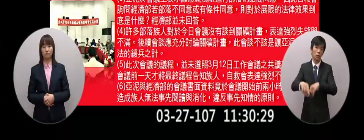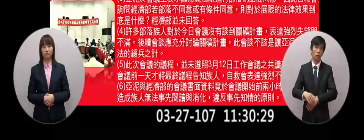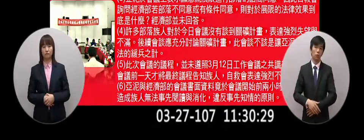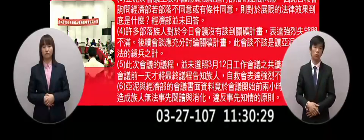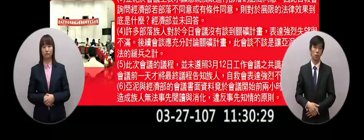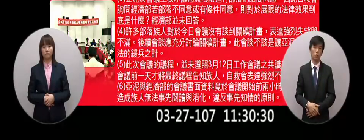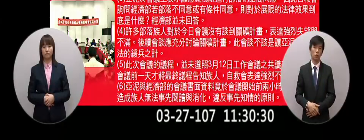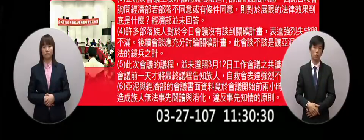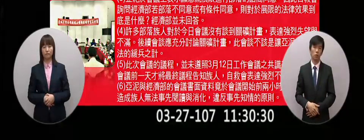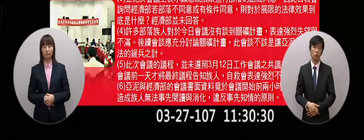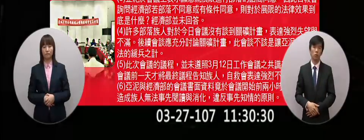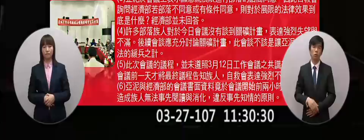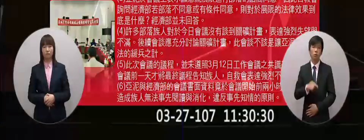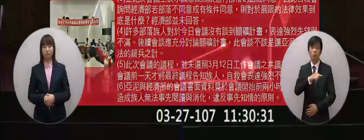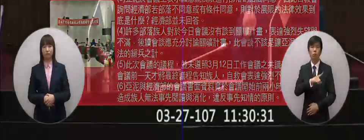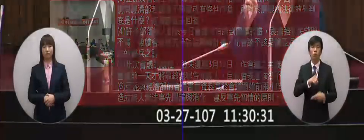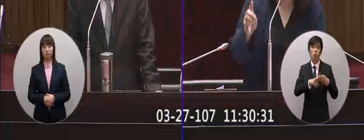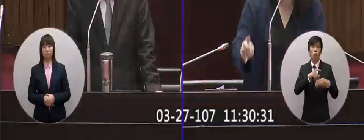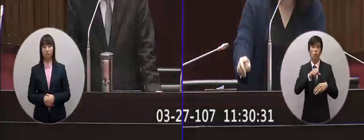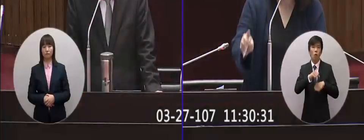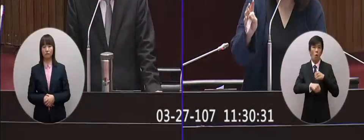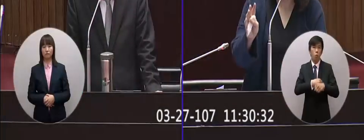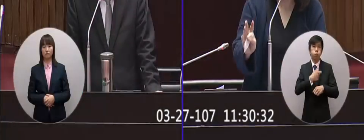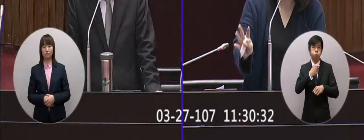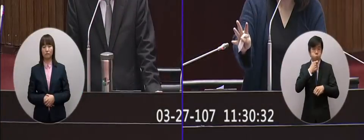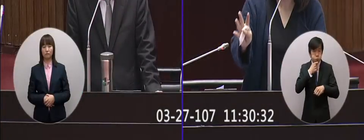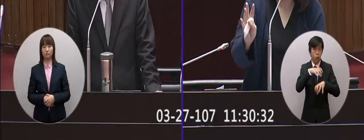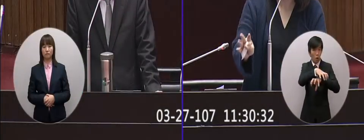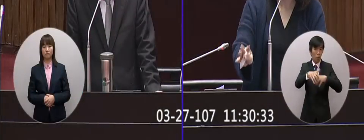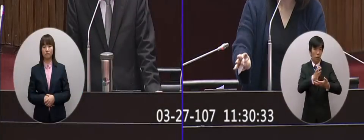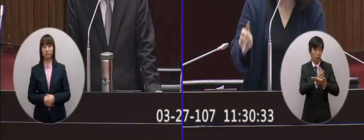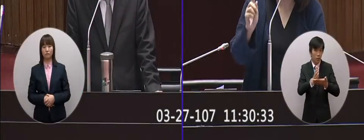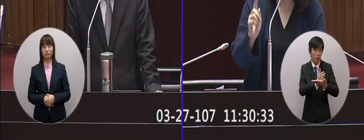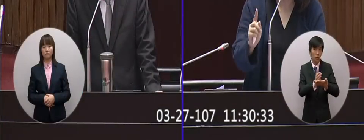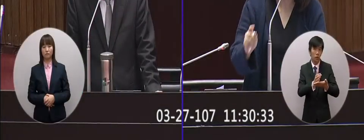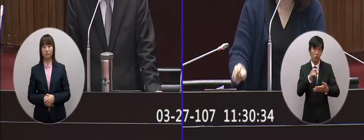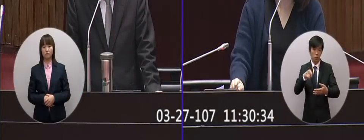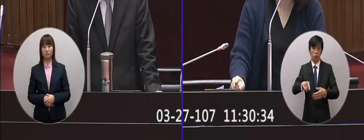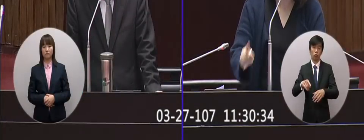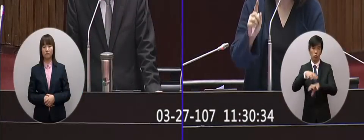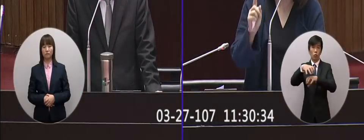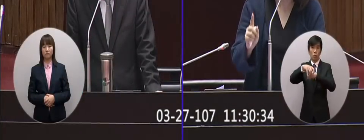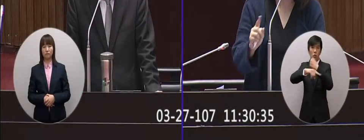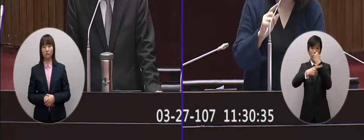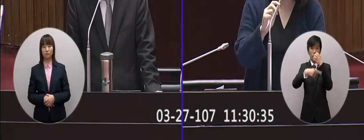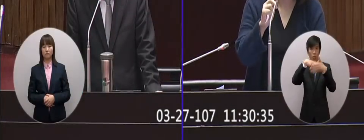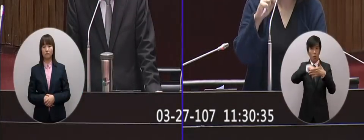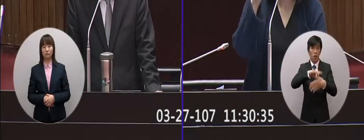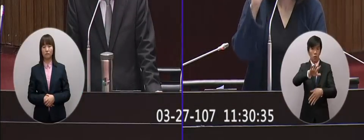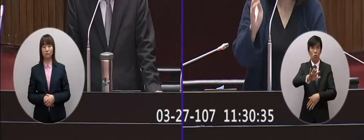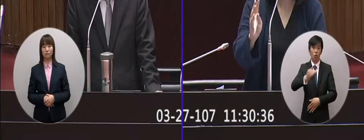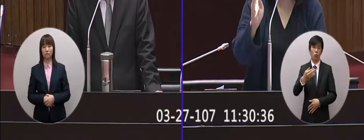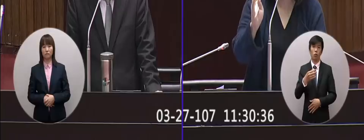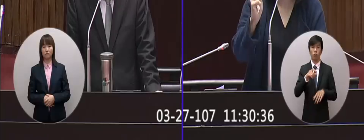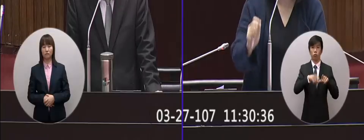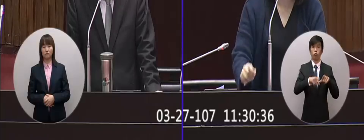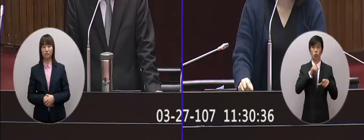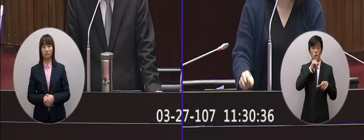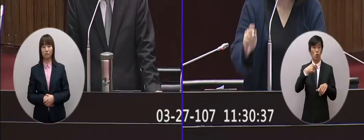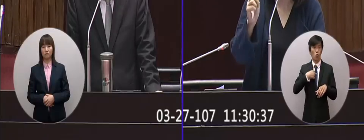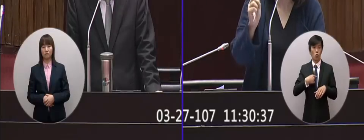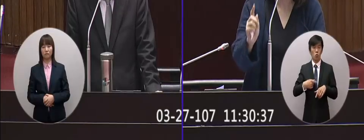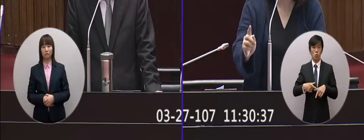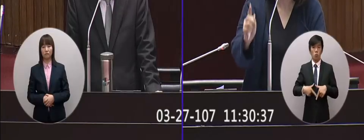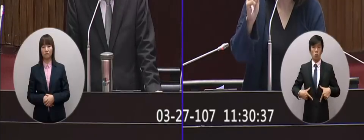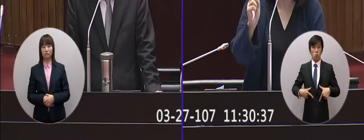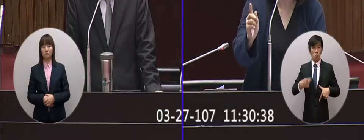于这个主动进行环评已经是在这个环评法里面可以做的，但是亚尼说我有展现最大诚